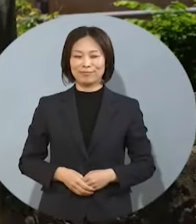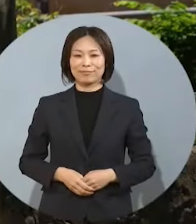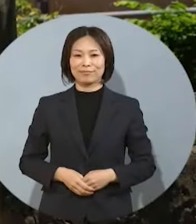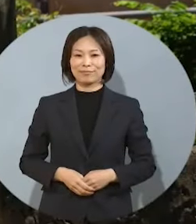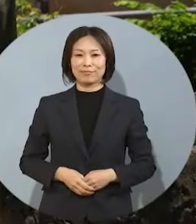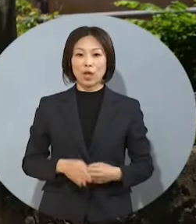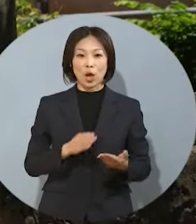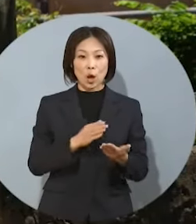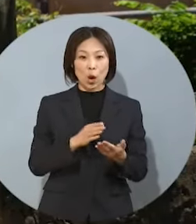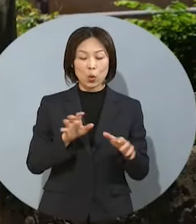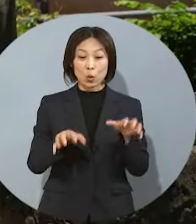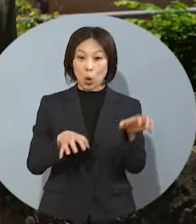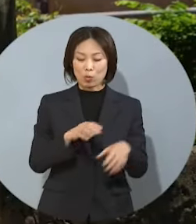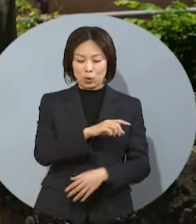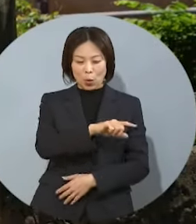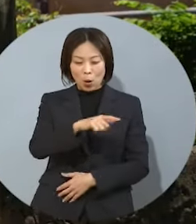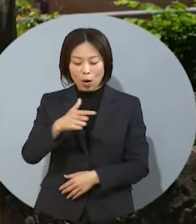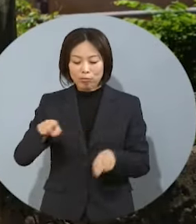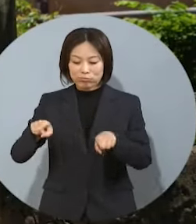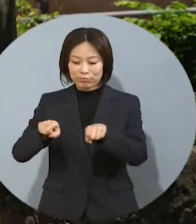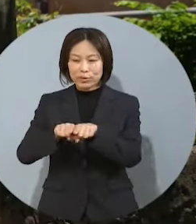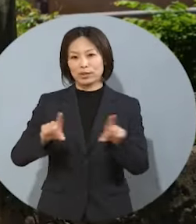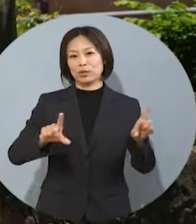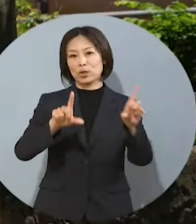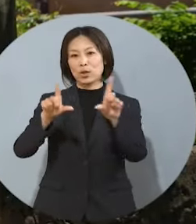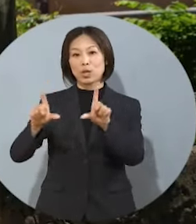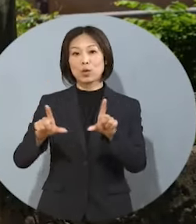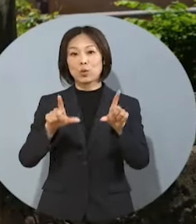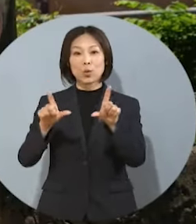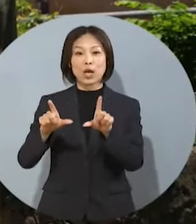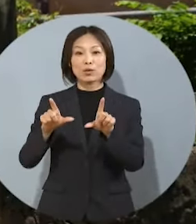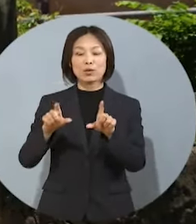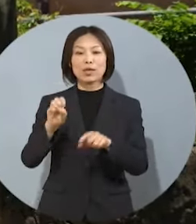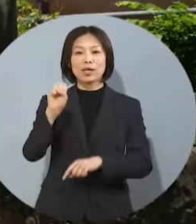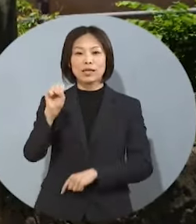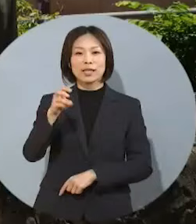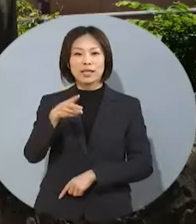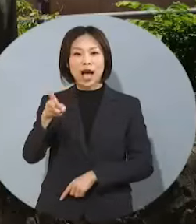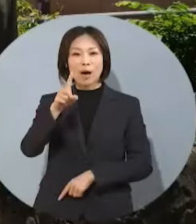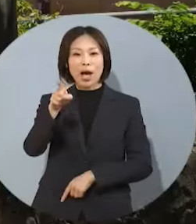いろんな動物たちが一緒に生活しているサバンナ園。